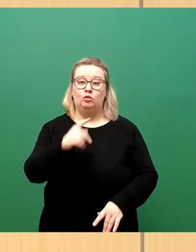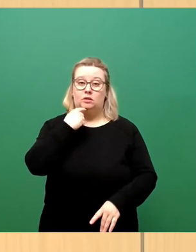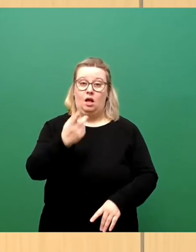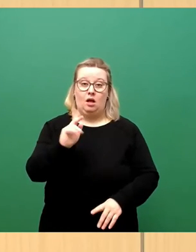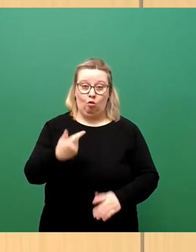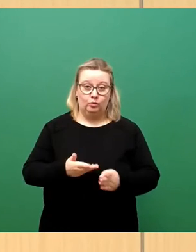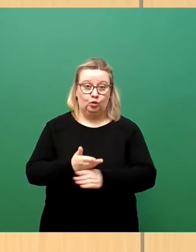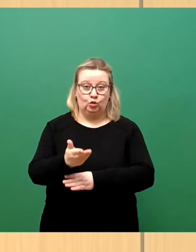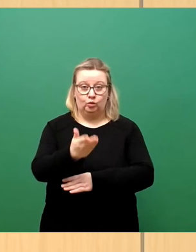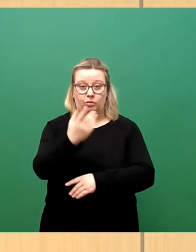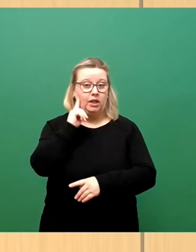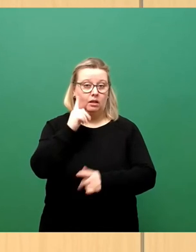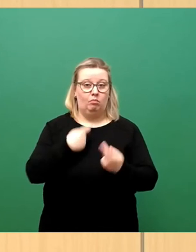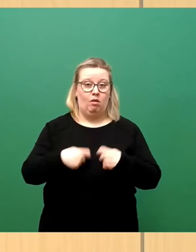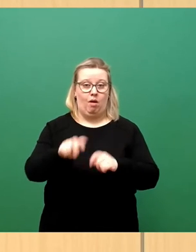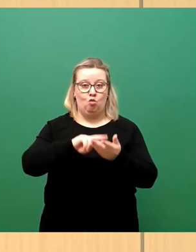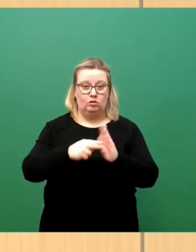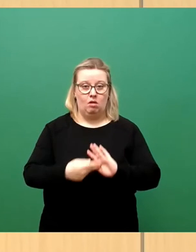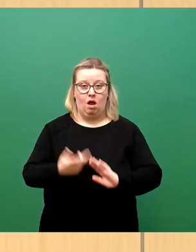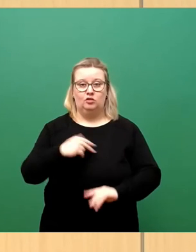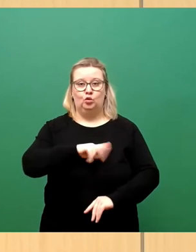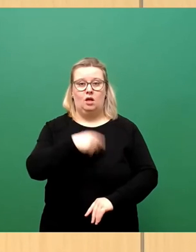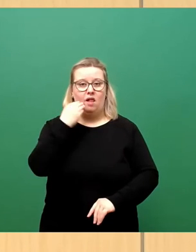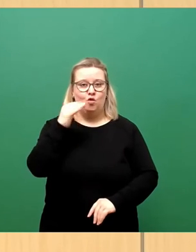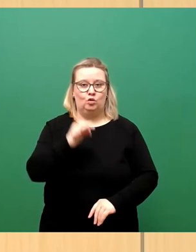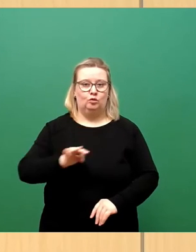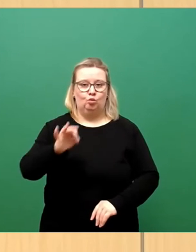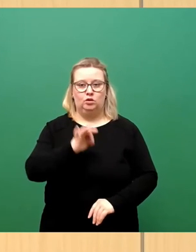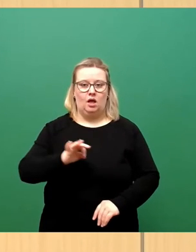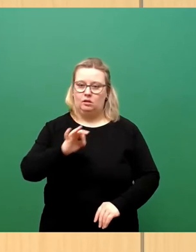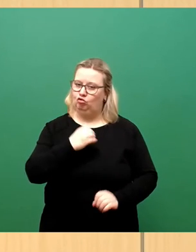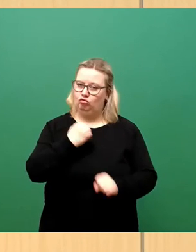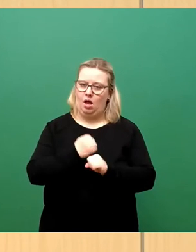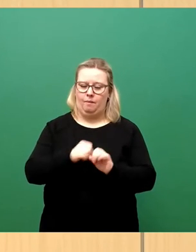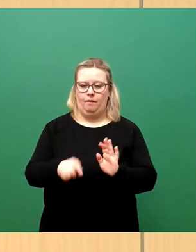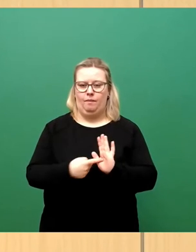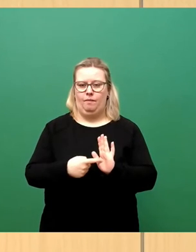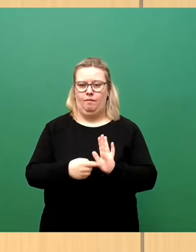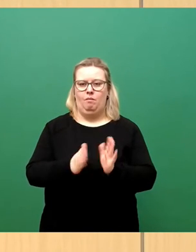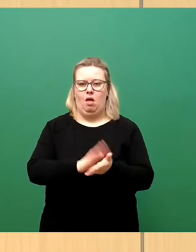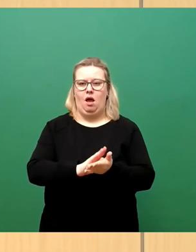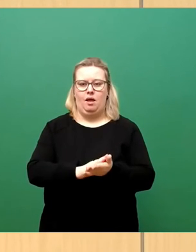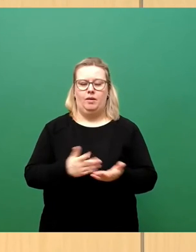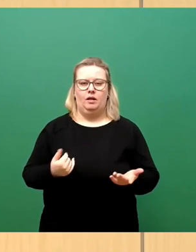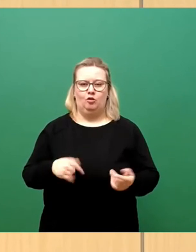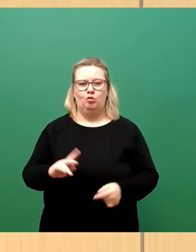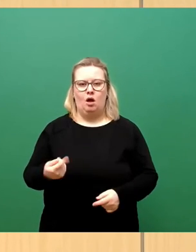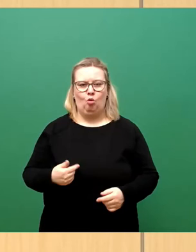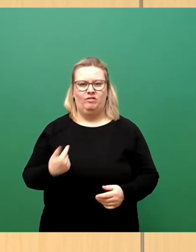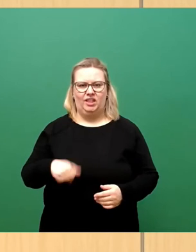Zukunft bei jedem Bebauungsplan die Frage der Sozialwohnungsquote auf der Tagesordnung bleiben wird und dieser Kompromiss